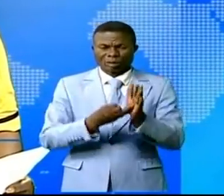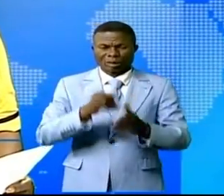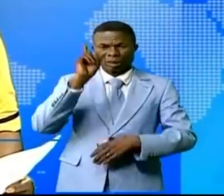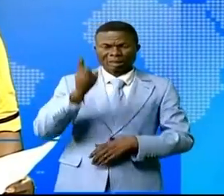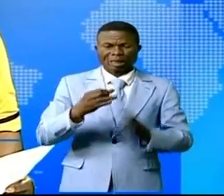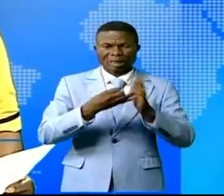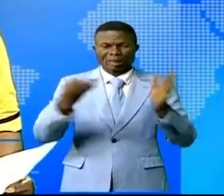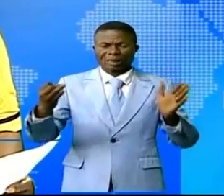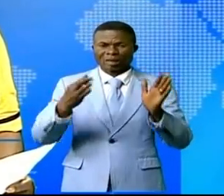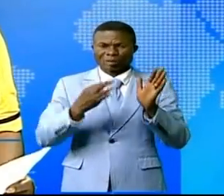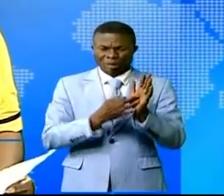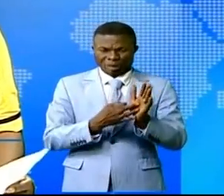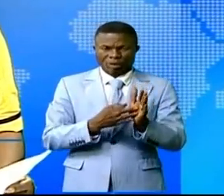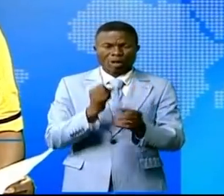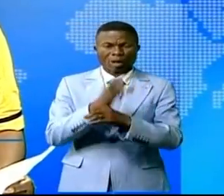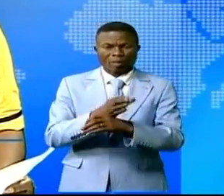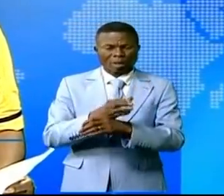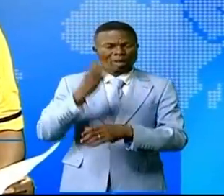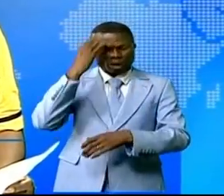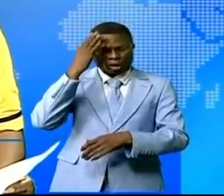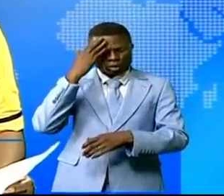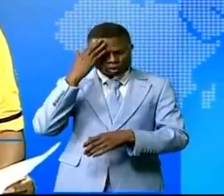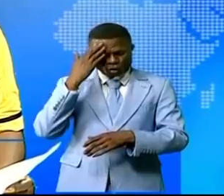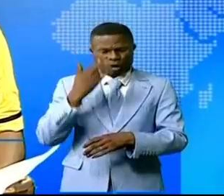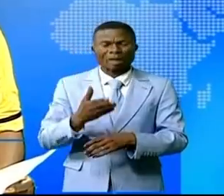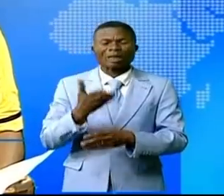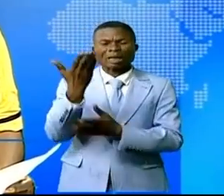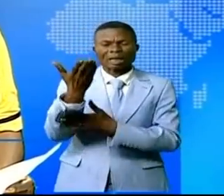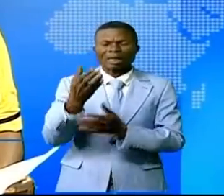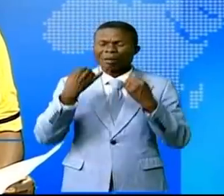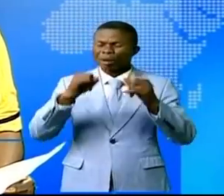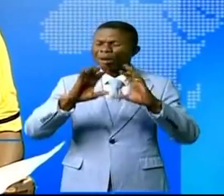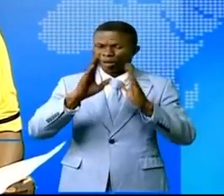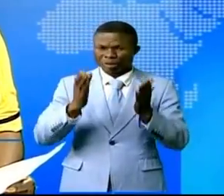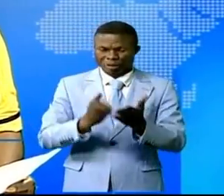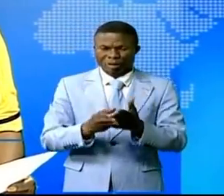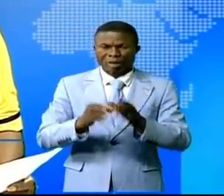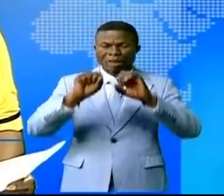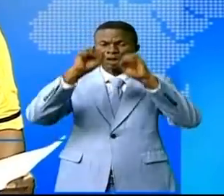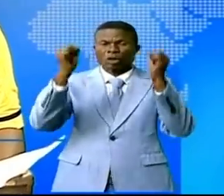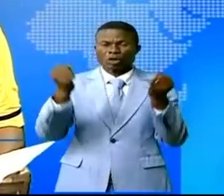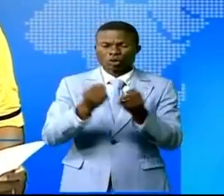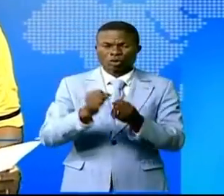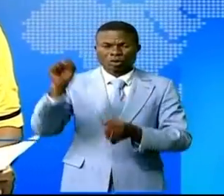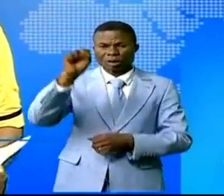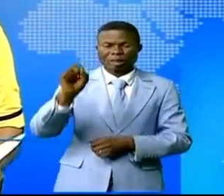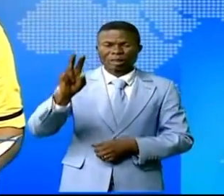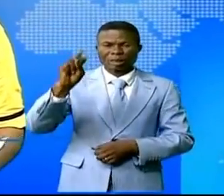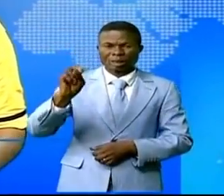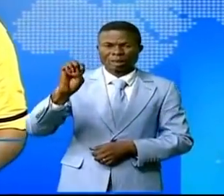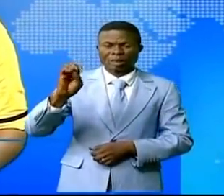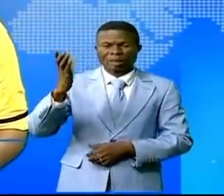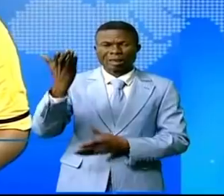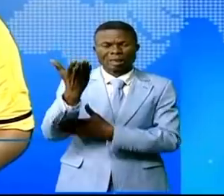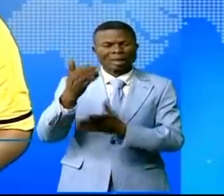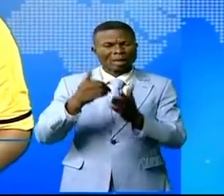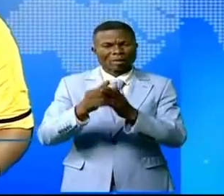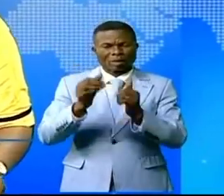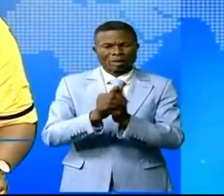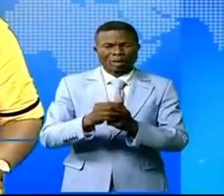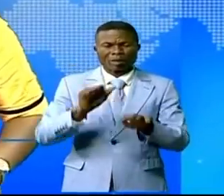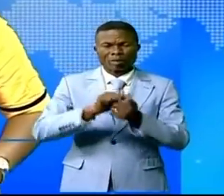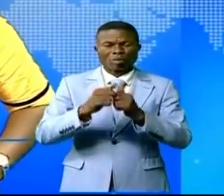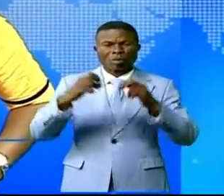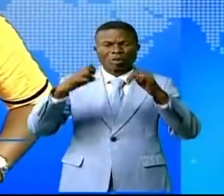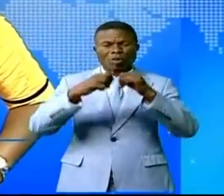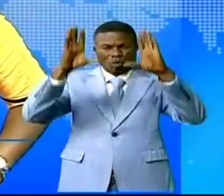177-178 sont à la disposition de la clientèle. La SNEL SA présente ses excuses pour ce